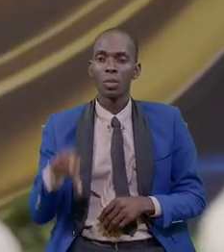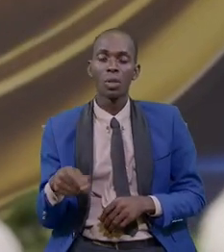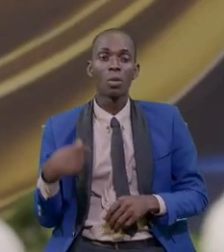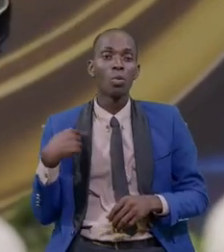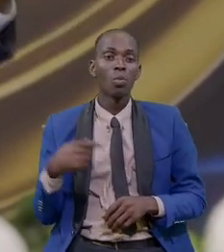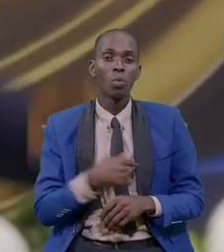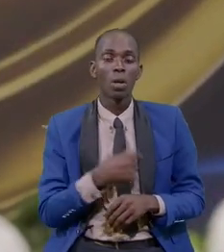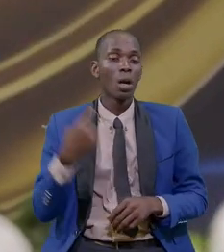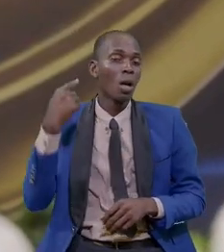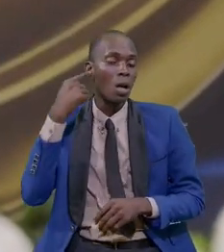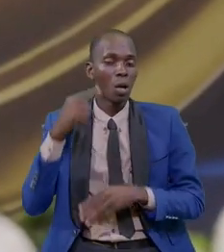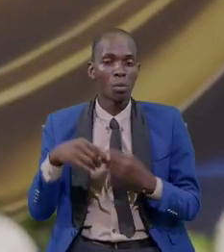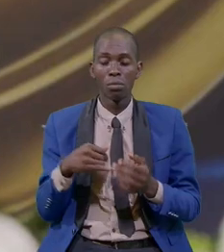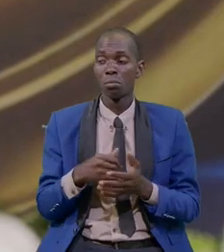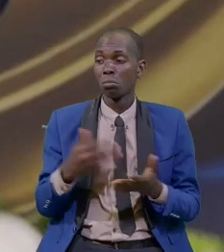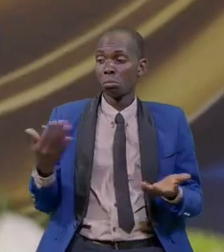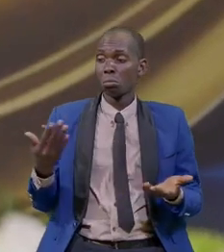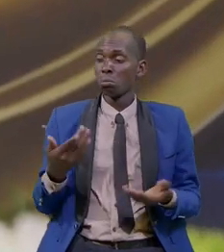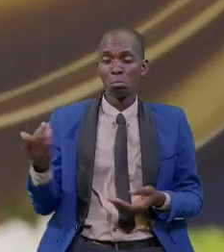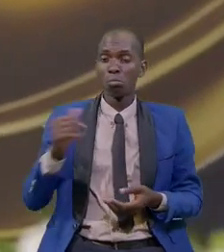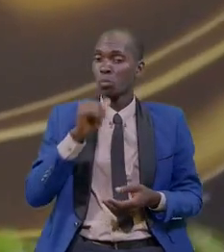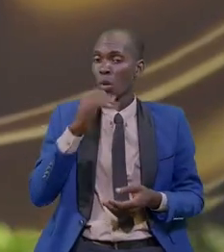rien dit. Pas que vous n'êtes pas votre voisin, vous ne faites rien.